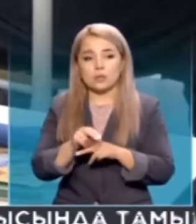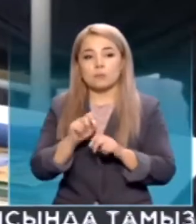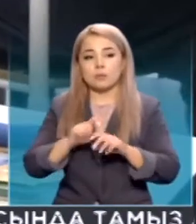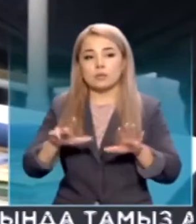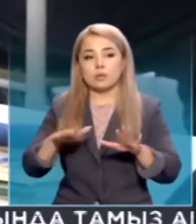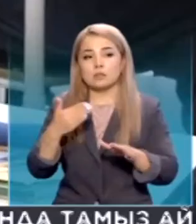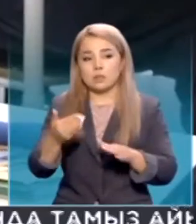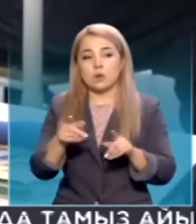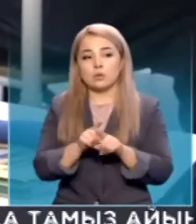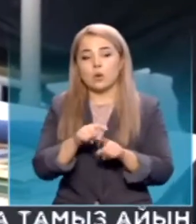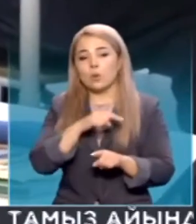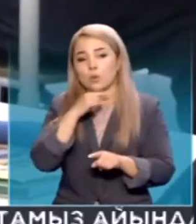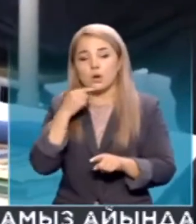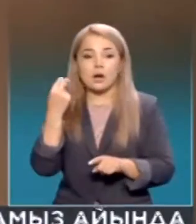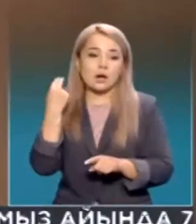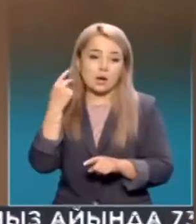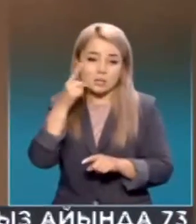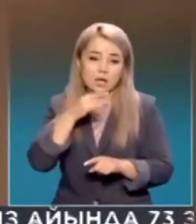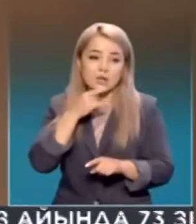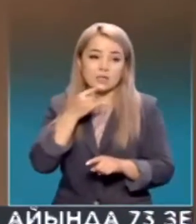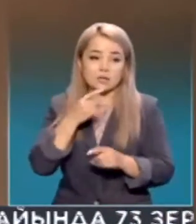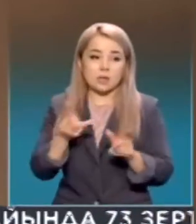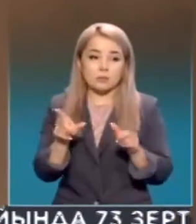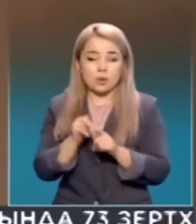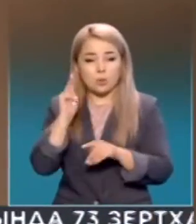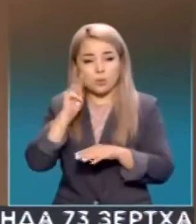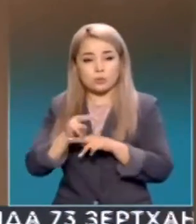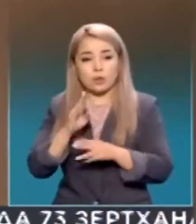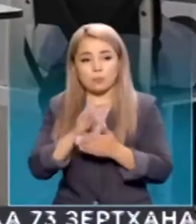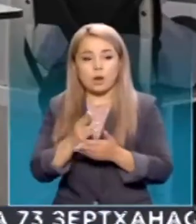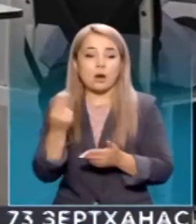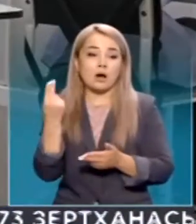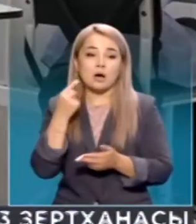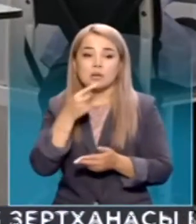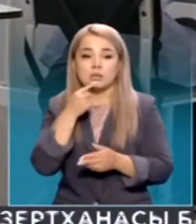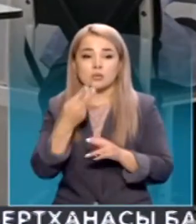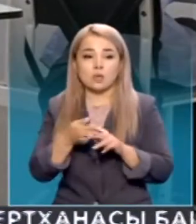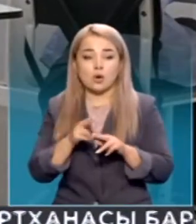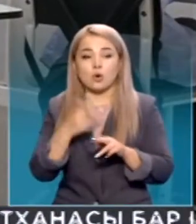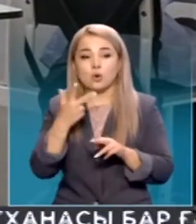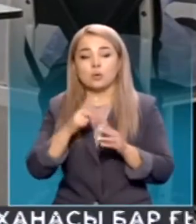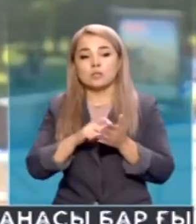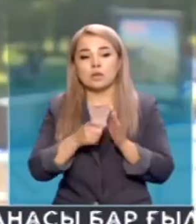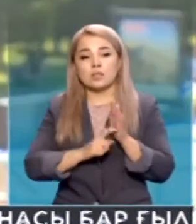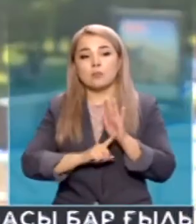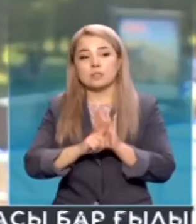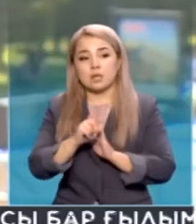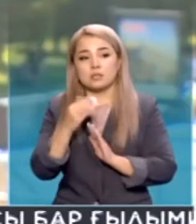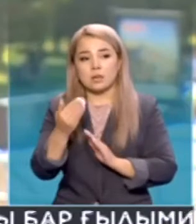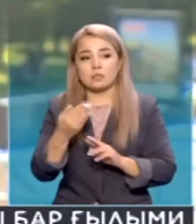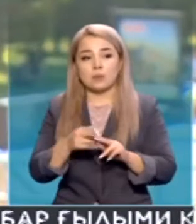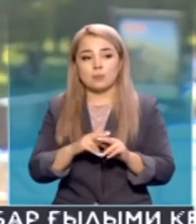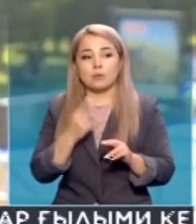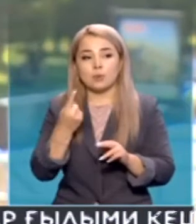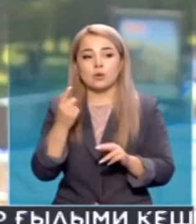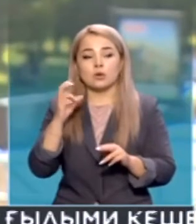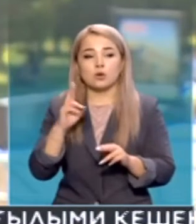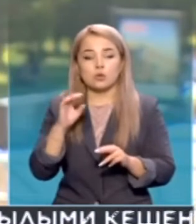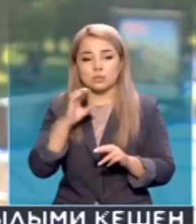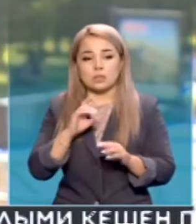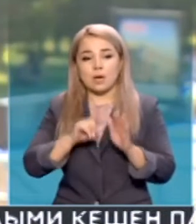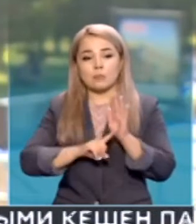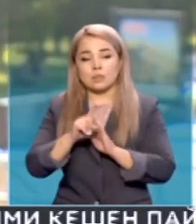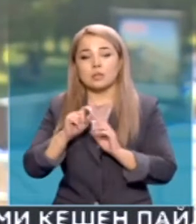келетін болсақ, онда орыс және қазақ тілдері қатарласа оқытылады, ал ағылшын тілі үшінші сыныптан басталады. Сонымен бірге 1 қыркүйектен